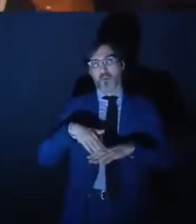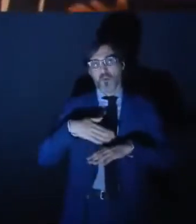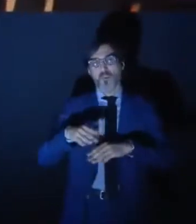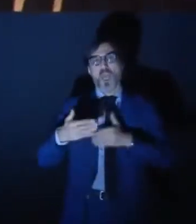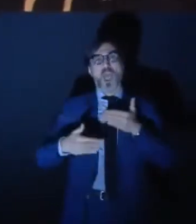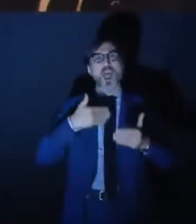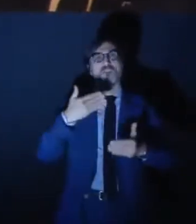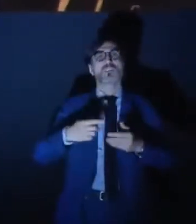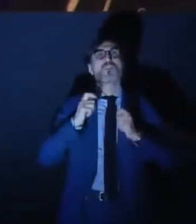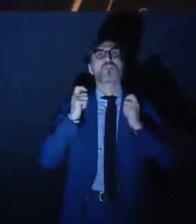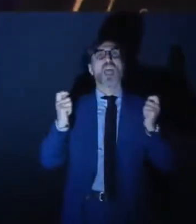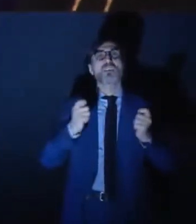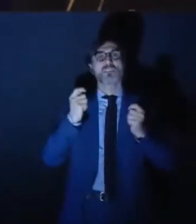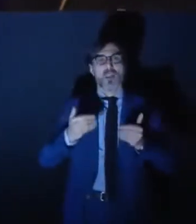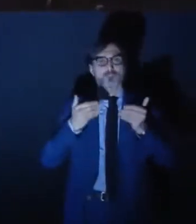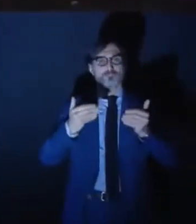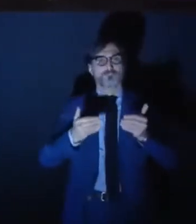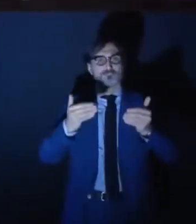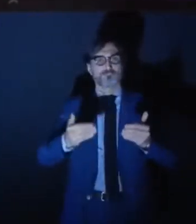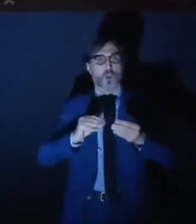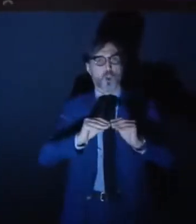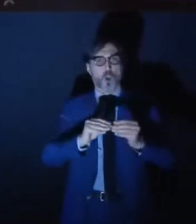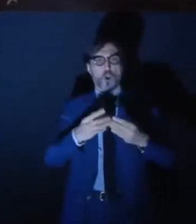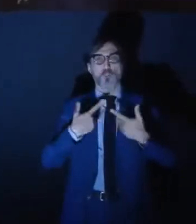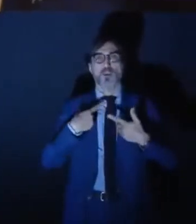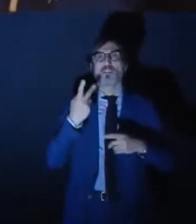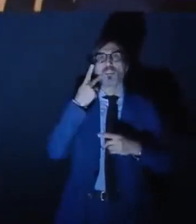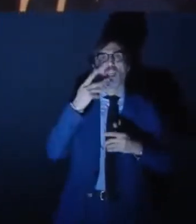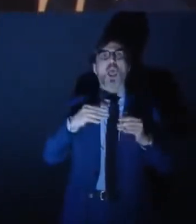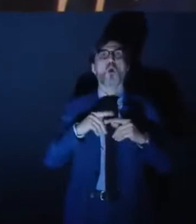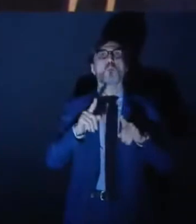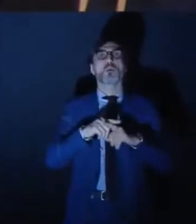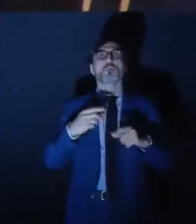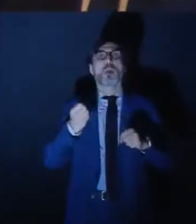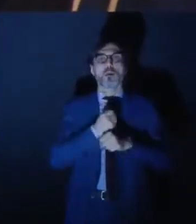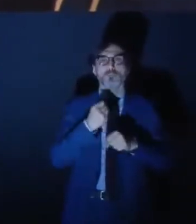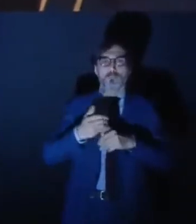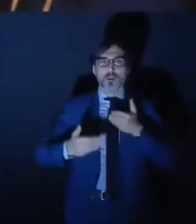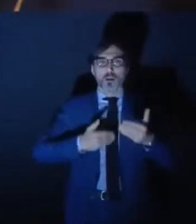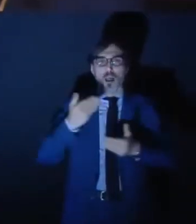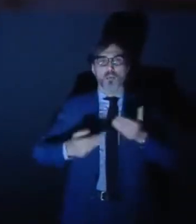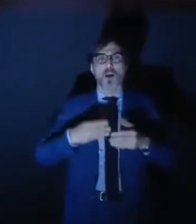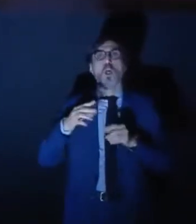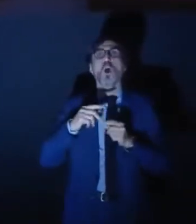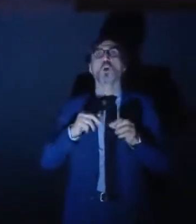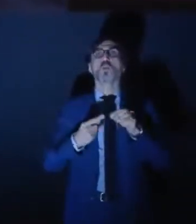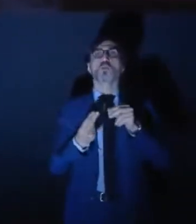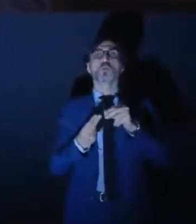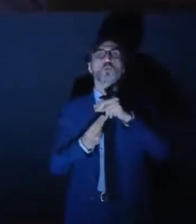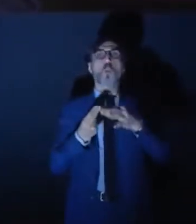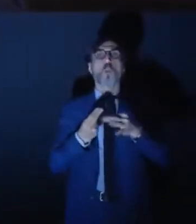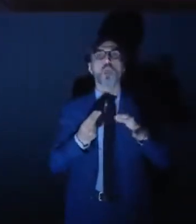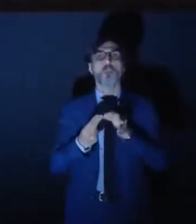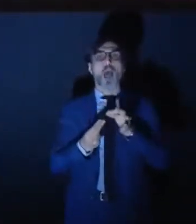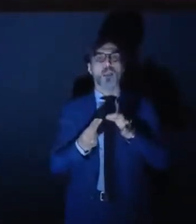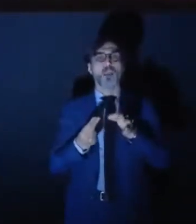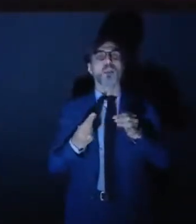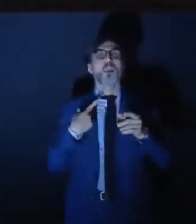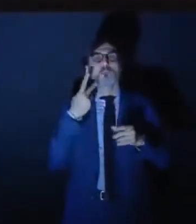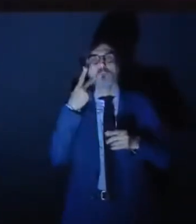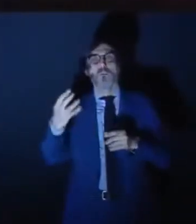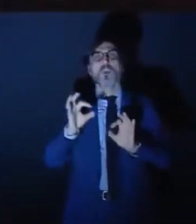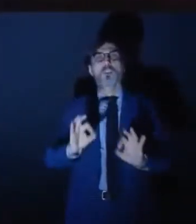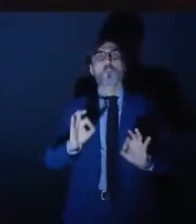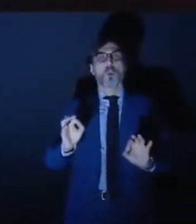del fester che dire se uno vuole vedere come dire il cantiere tulipa lista nera basta che si collega su radio hammer e assiste